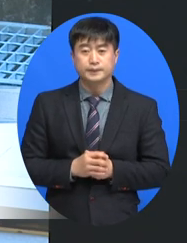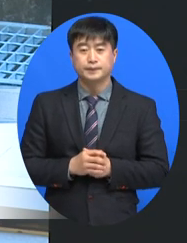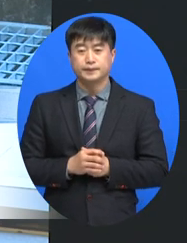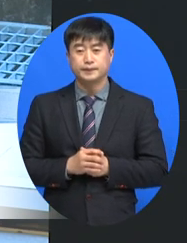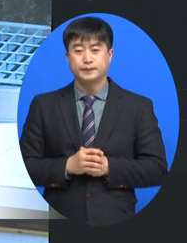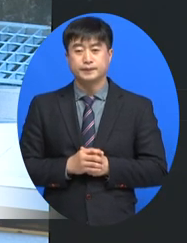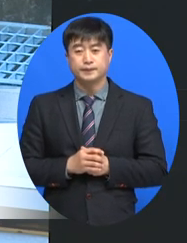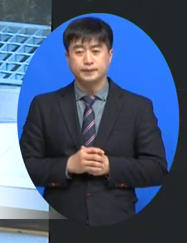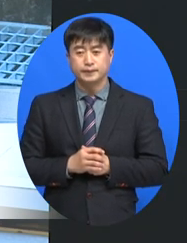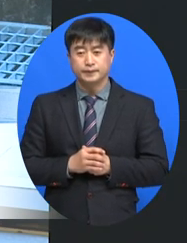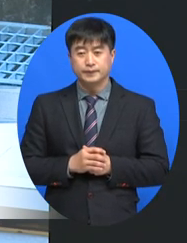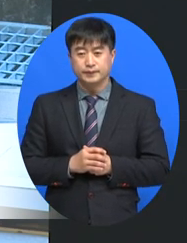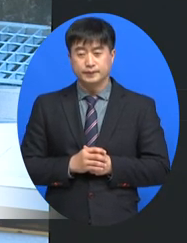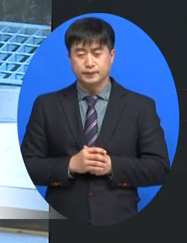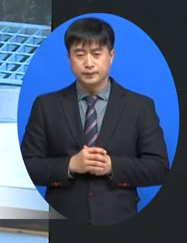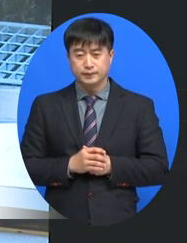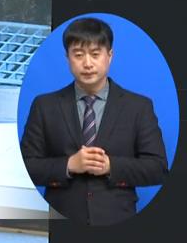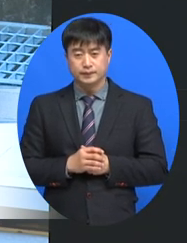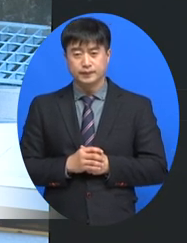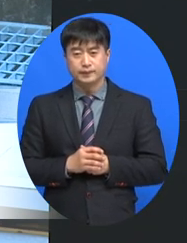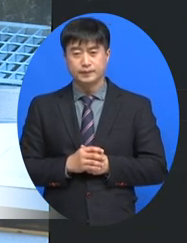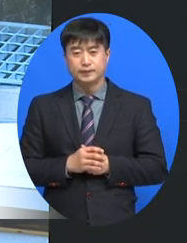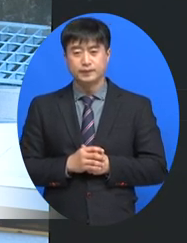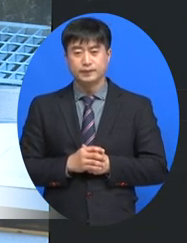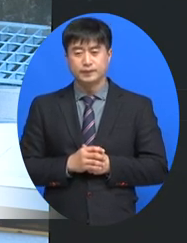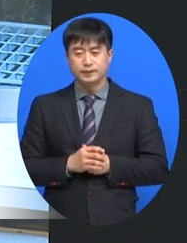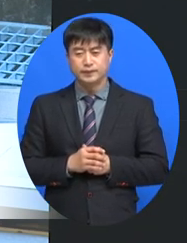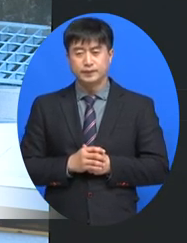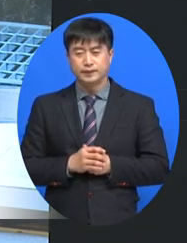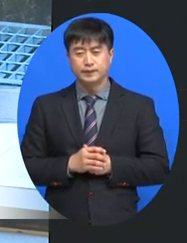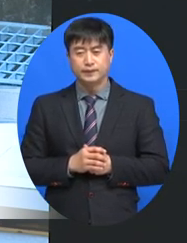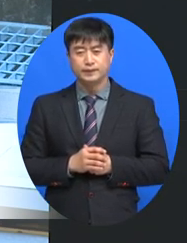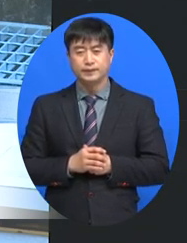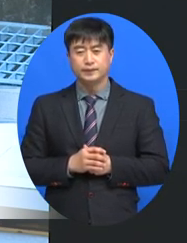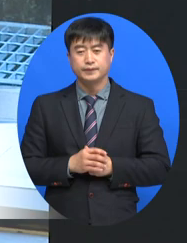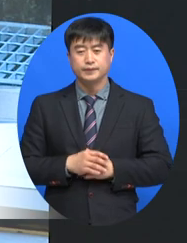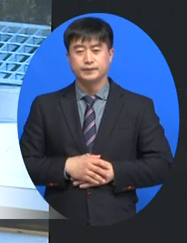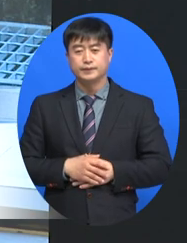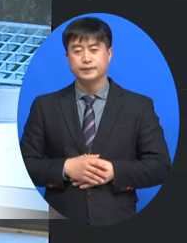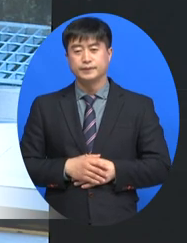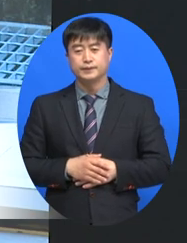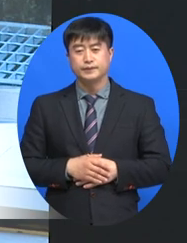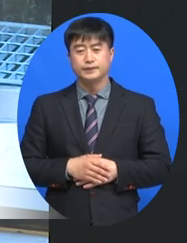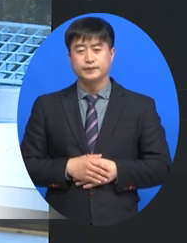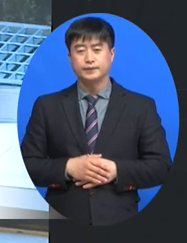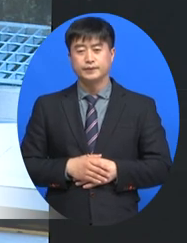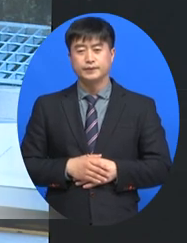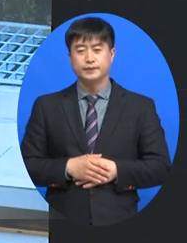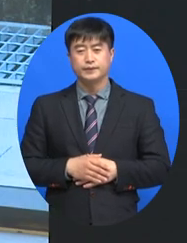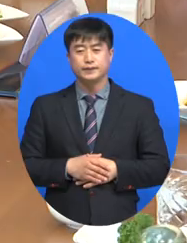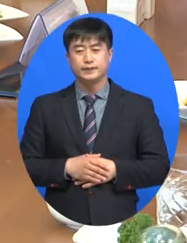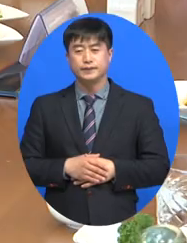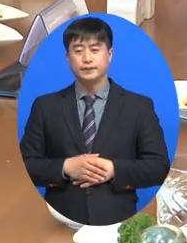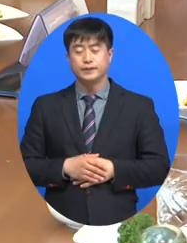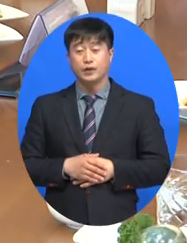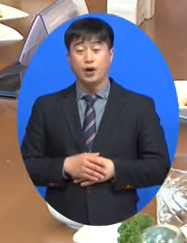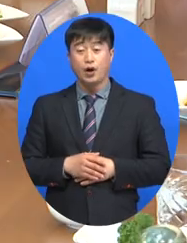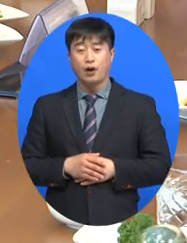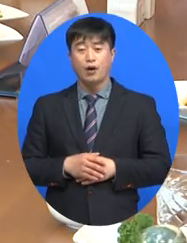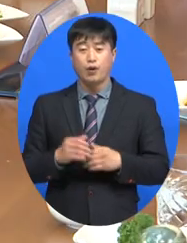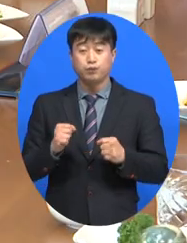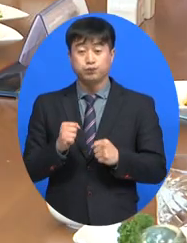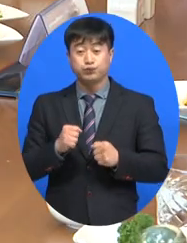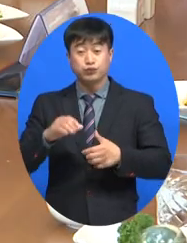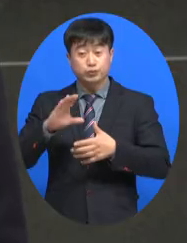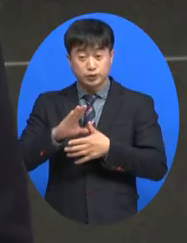with Gyeonggi-do on those areas, but if you would like us to do more, just tell us.